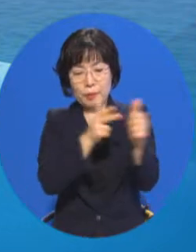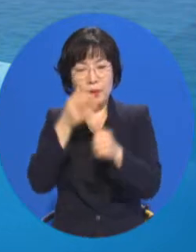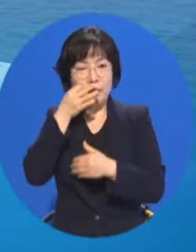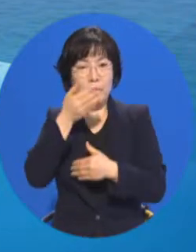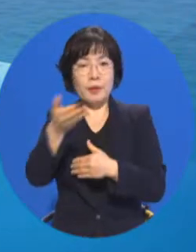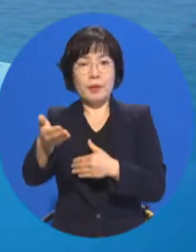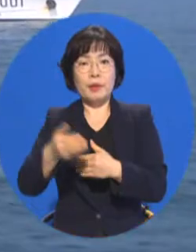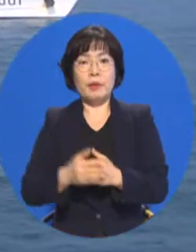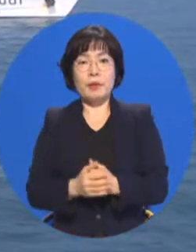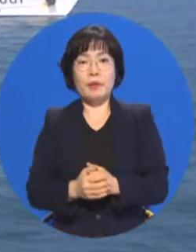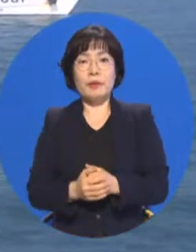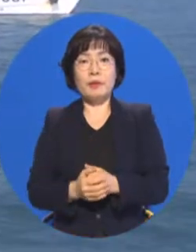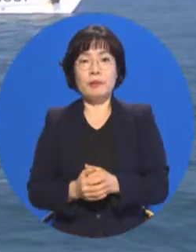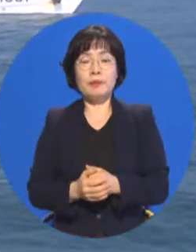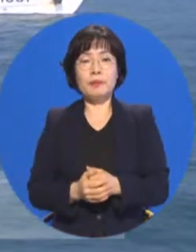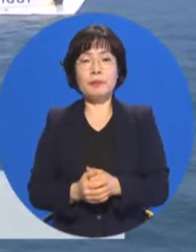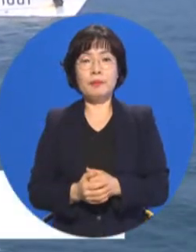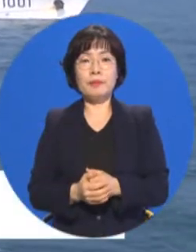취재했습니다.